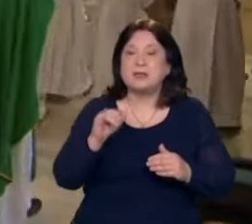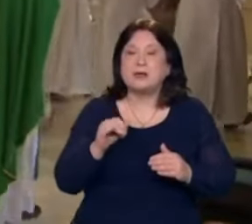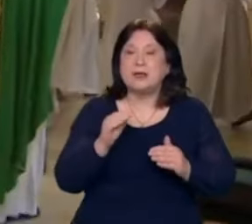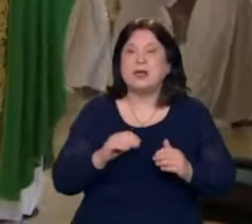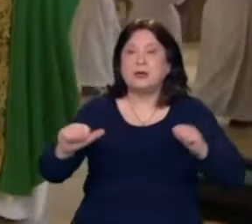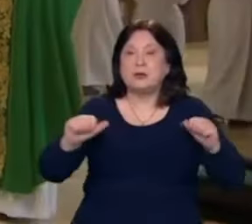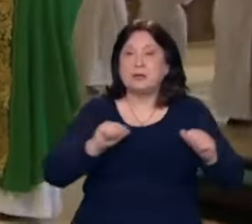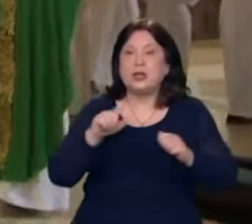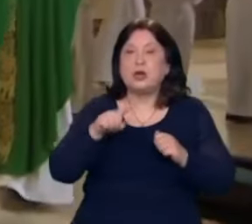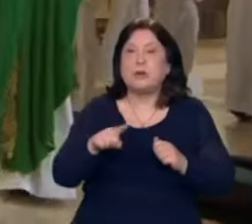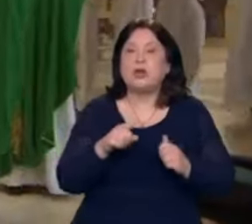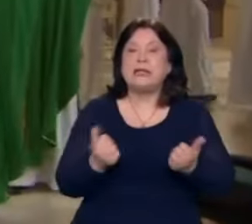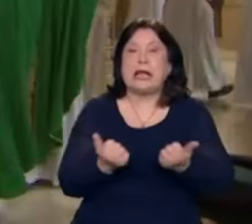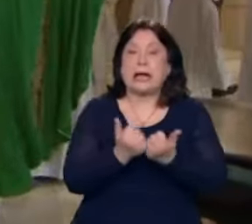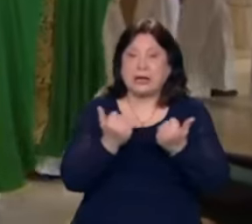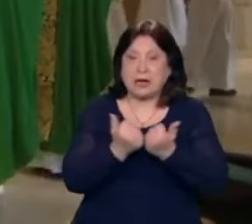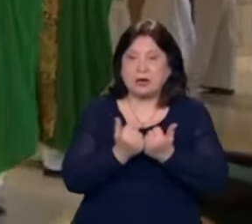krakowski